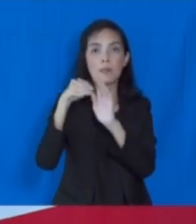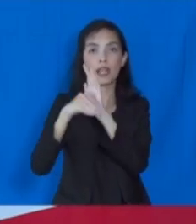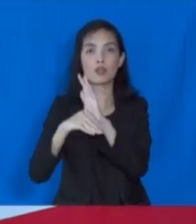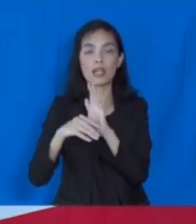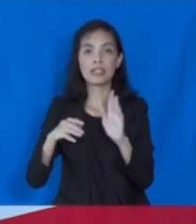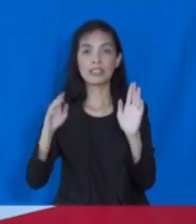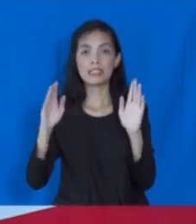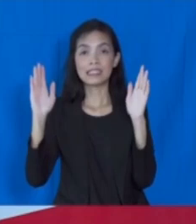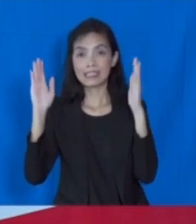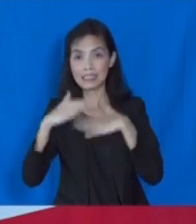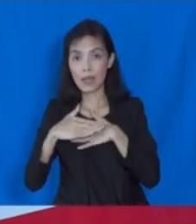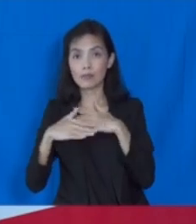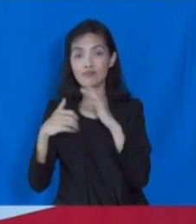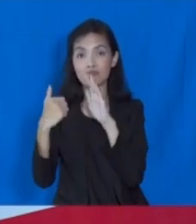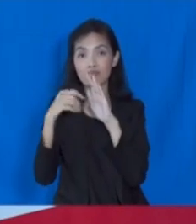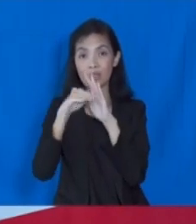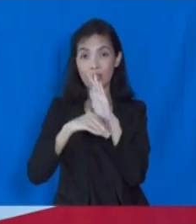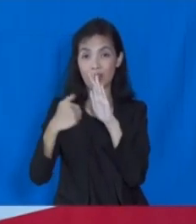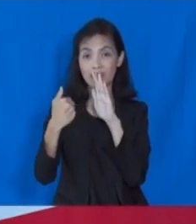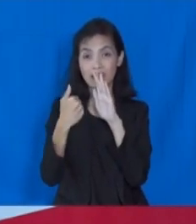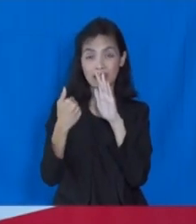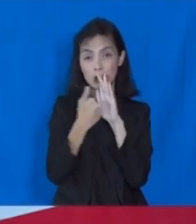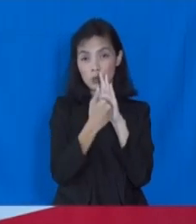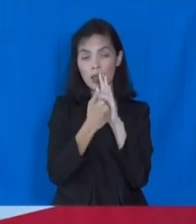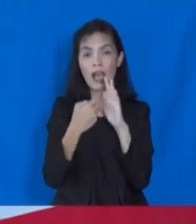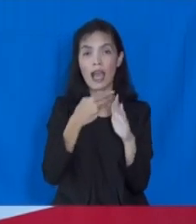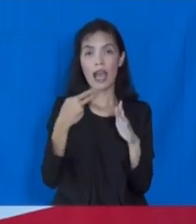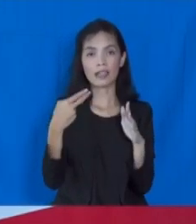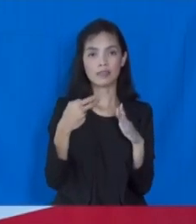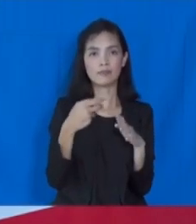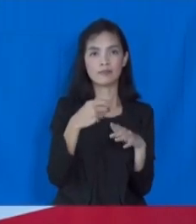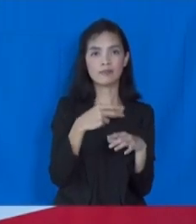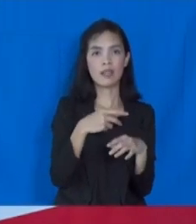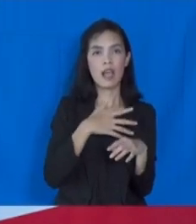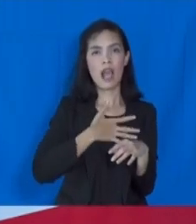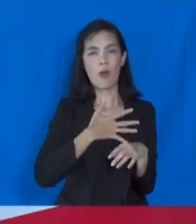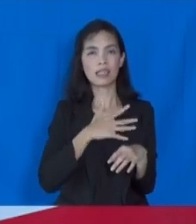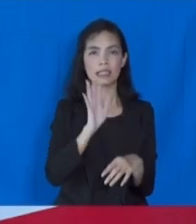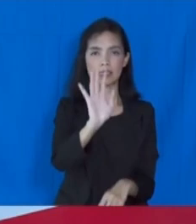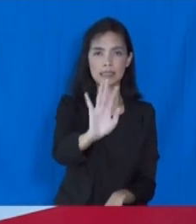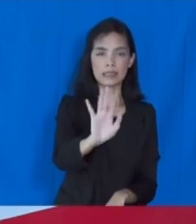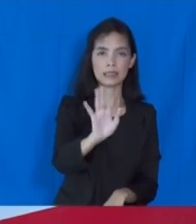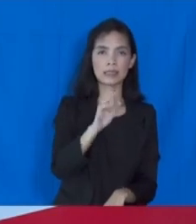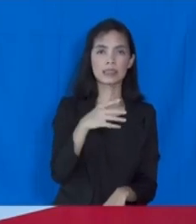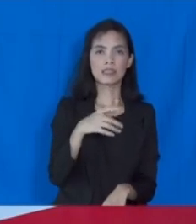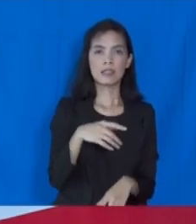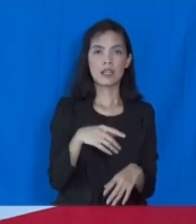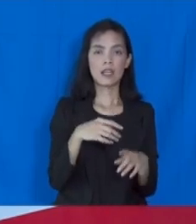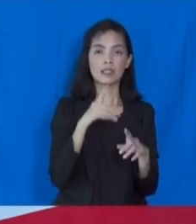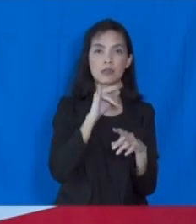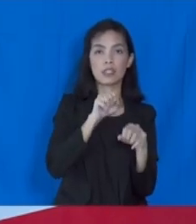fatwa Sebagai panduan pengurusan jenazah muslim maka tidak ada aturan lagi untuk